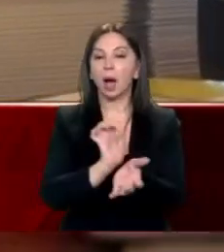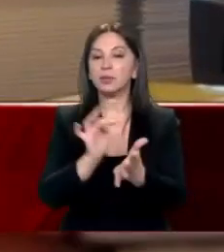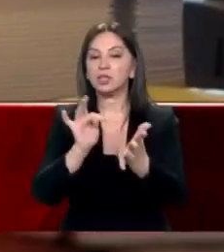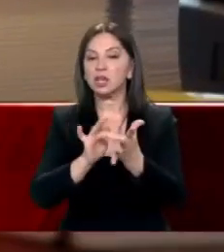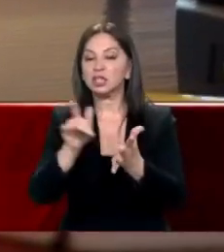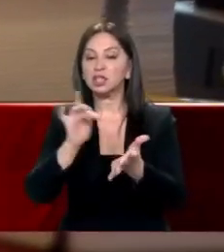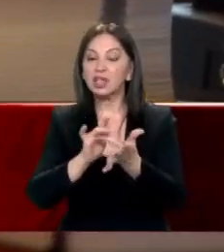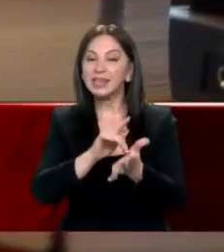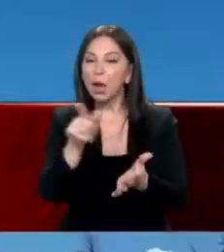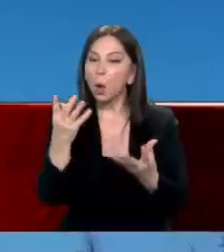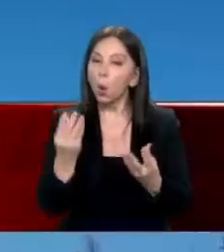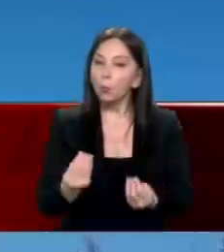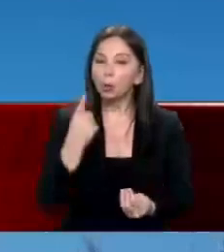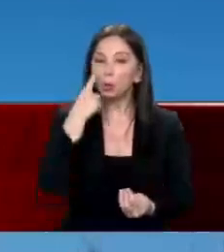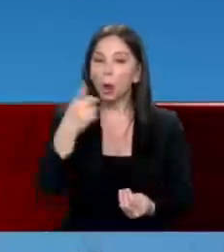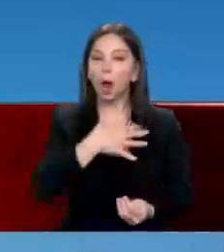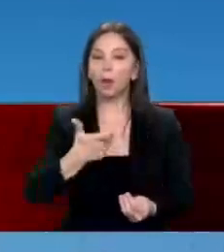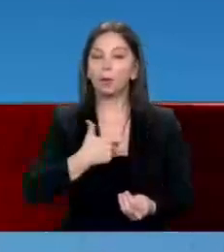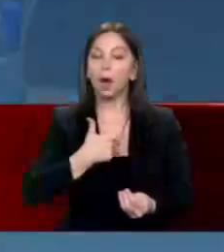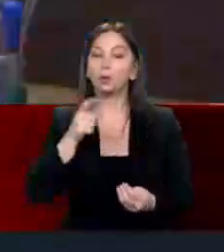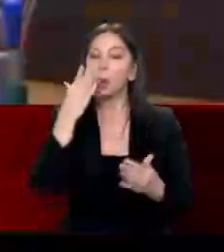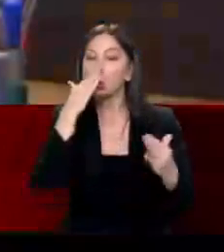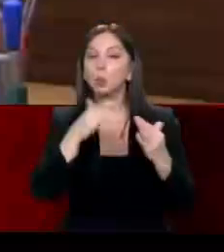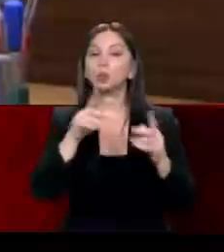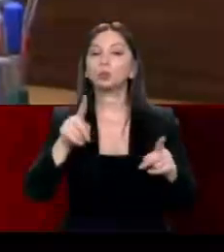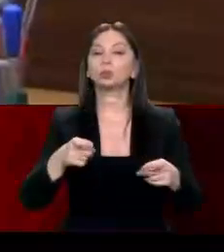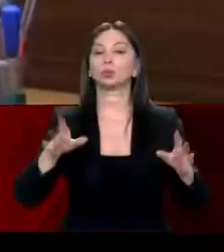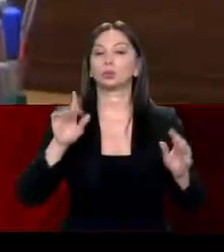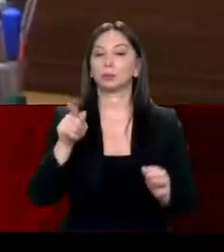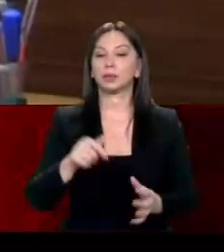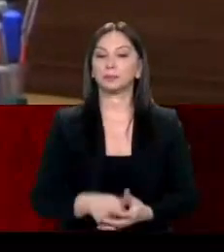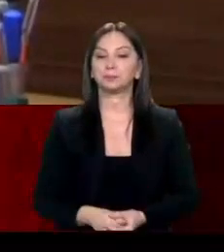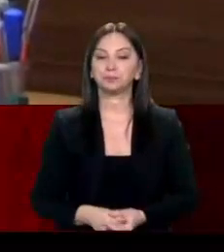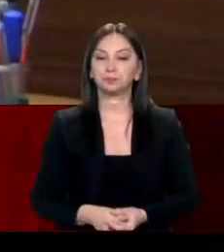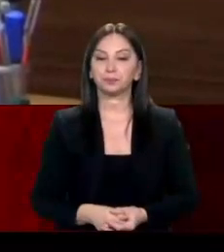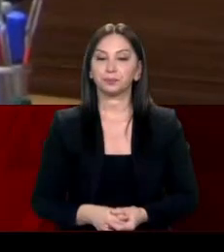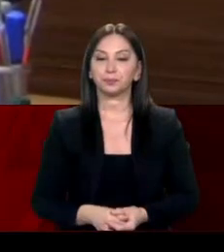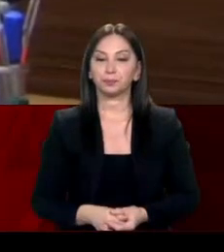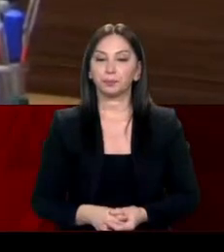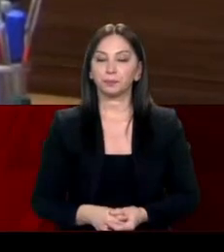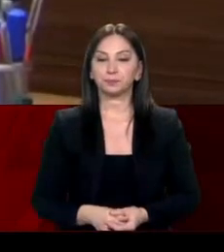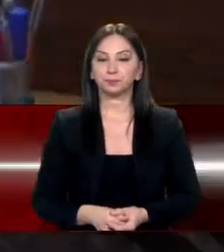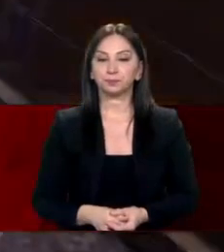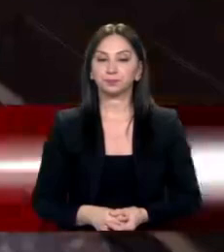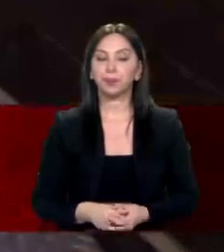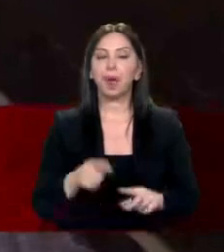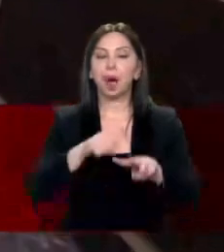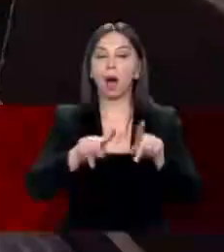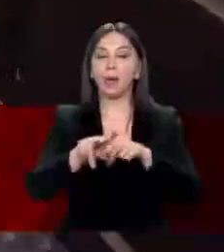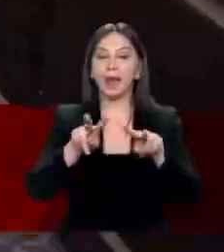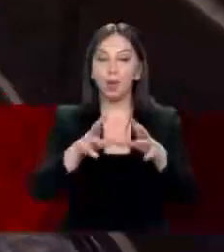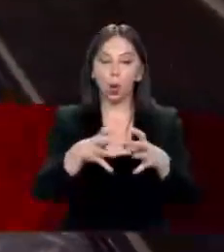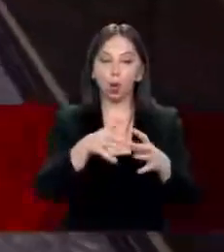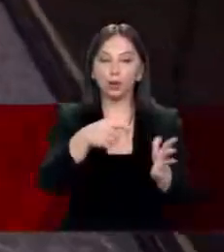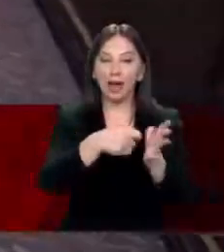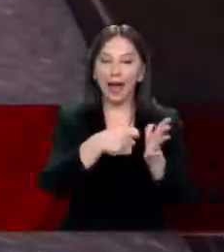cezasıyla cezalandırılıyor olmalarını anayasaya aykırı buldu. Sanığın bir yasal koruması söz konusu olmuyordu. AYM örgüt